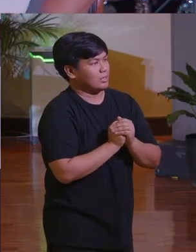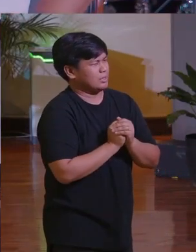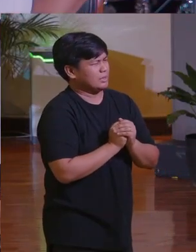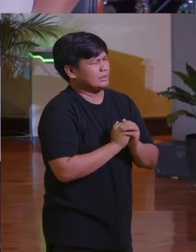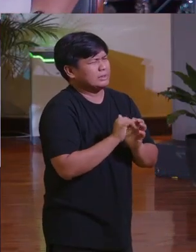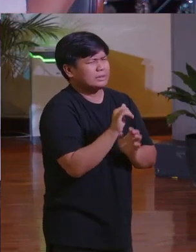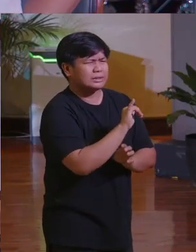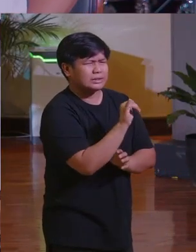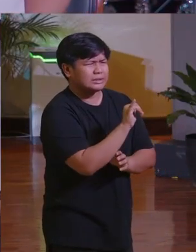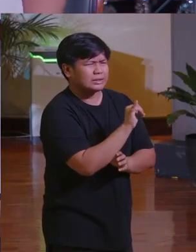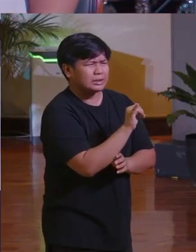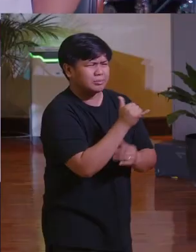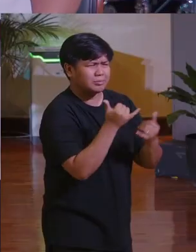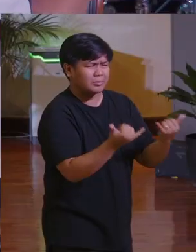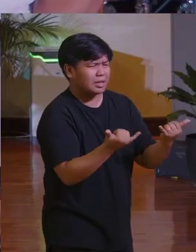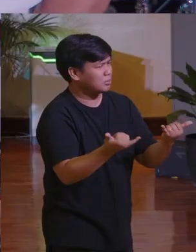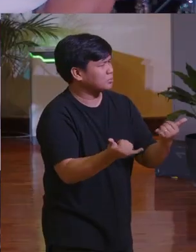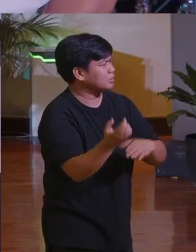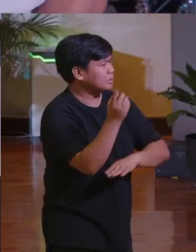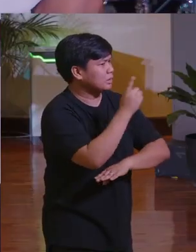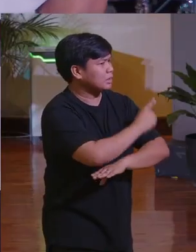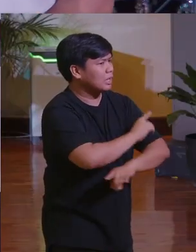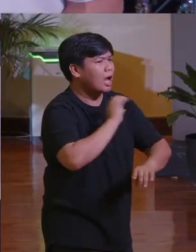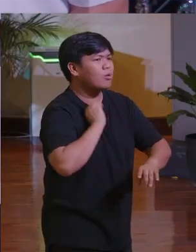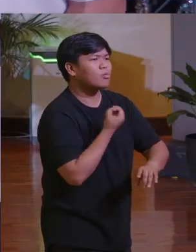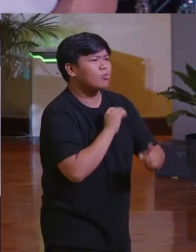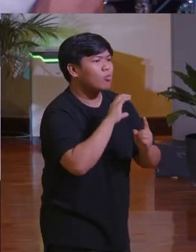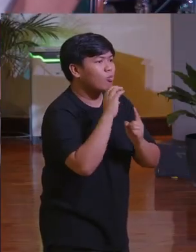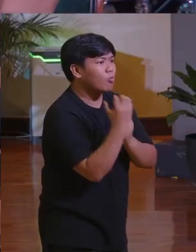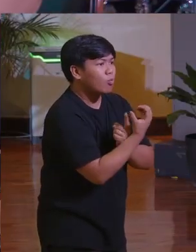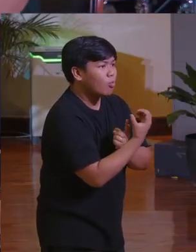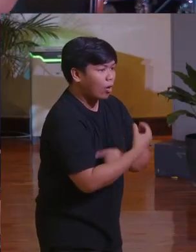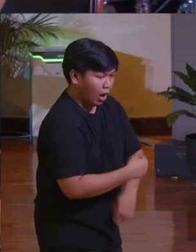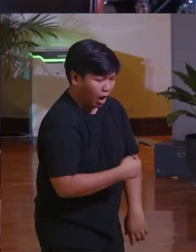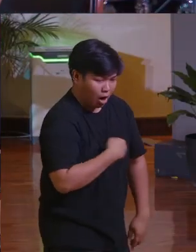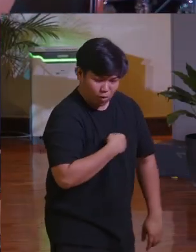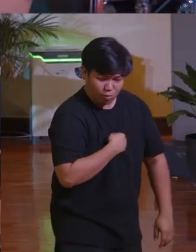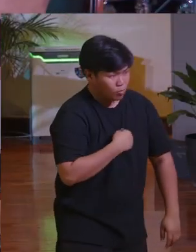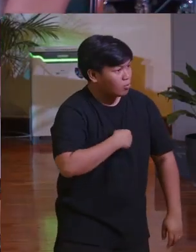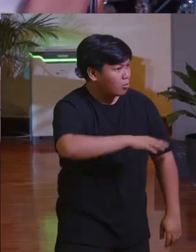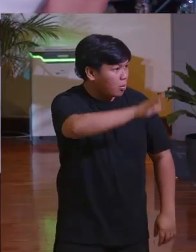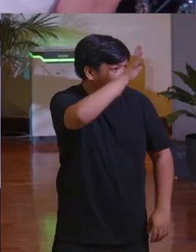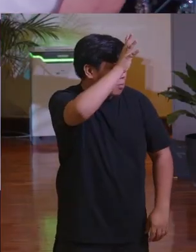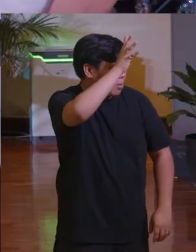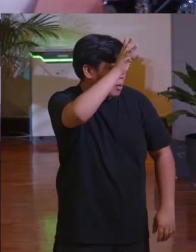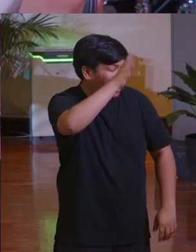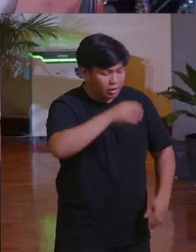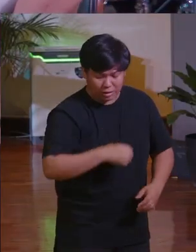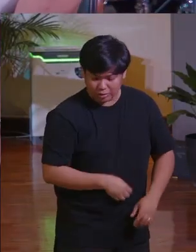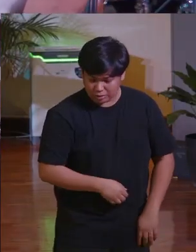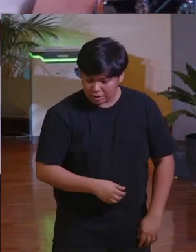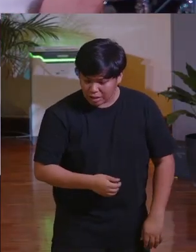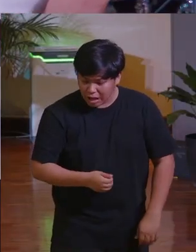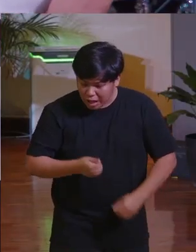parang sa ating modern day, the word of the Lord came to Jonah, Amittai's